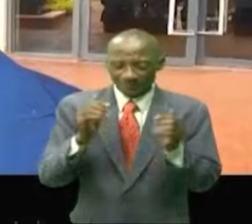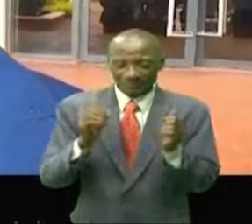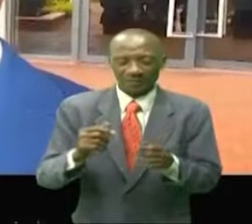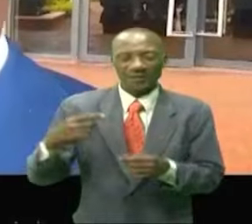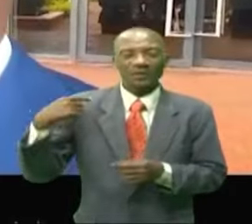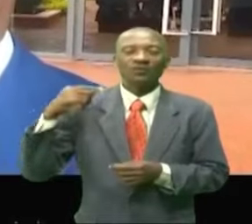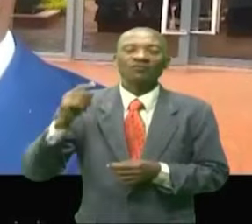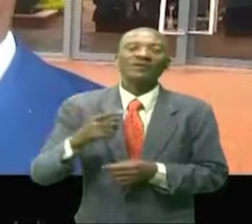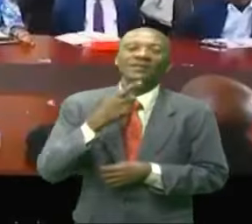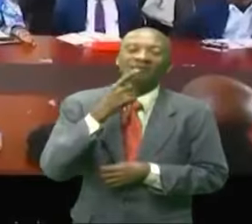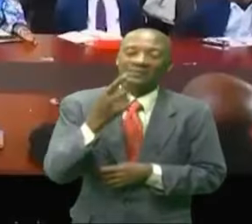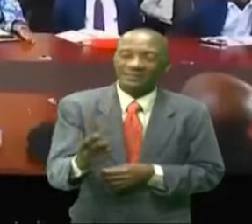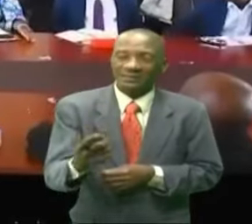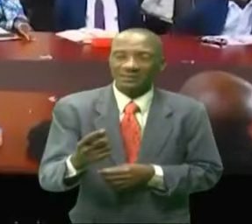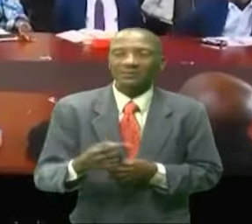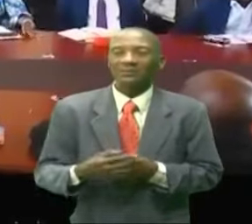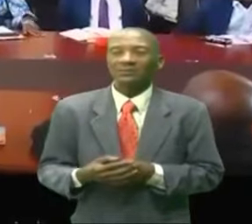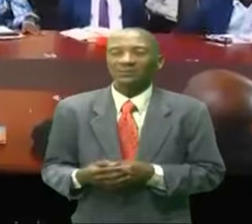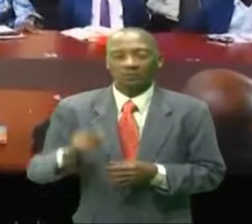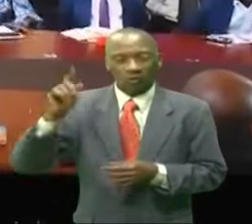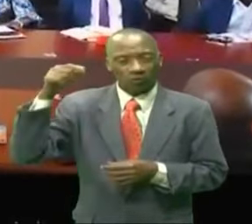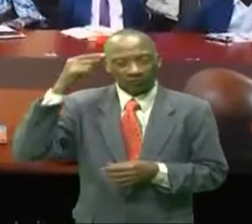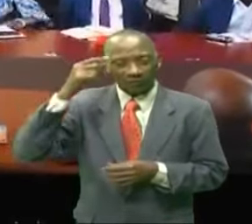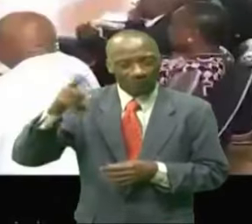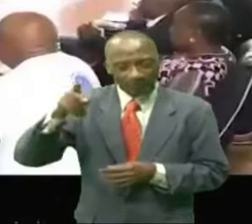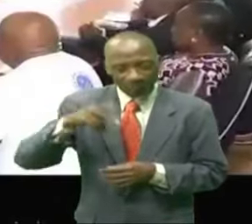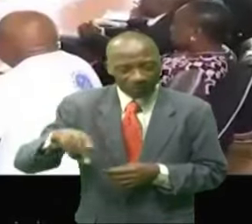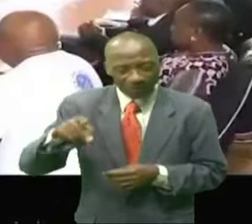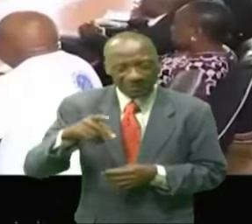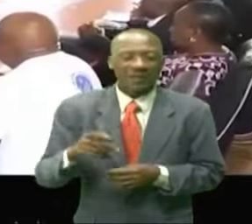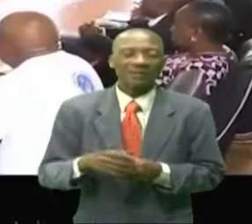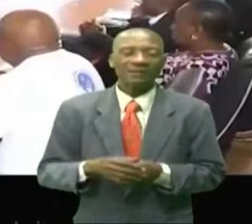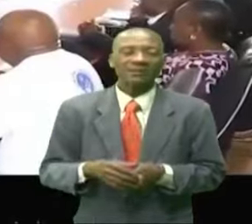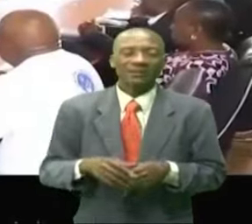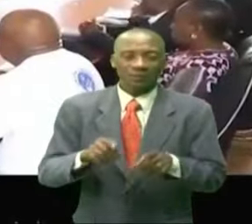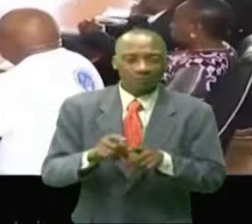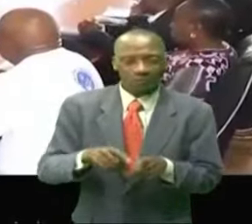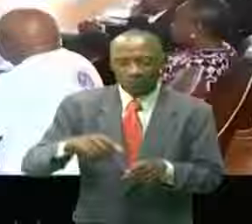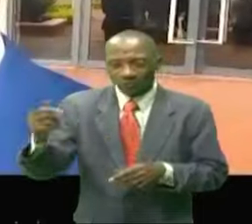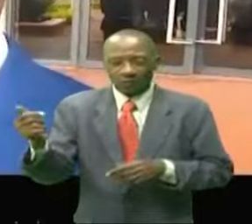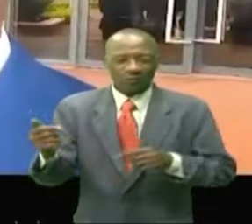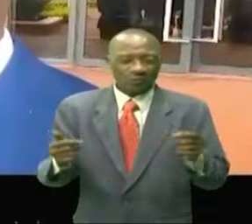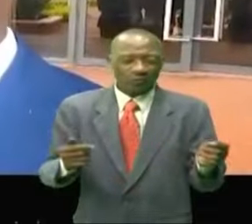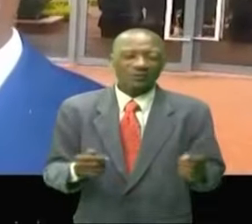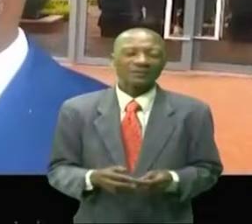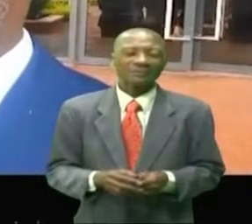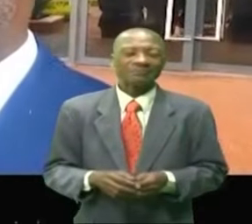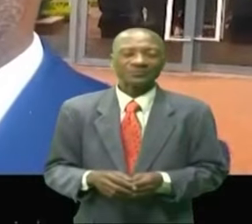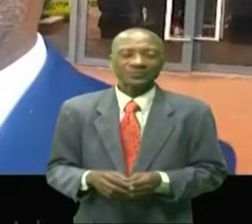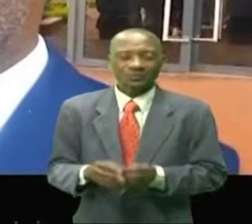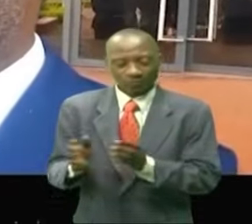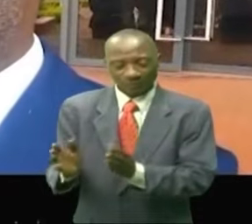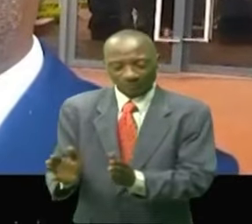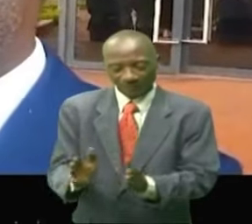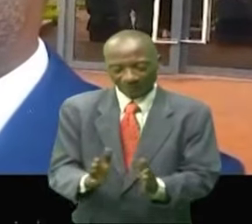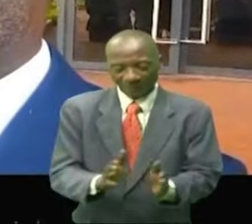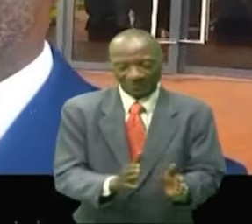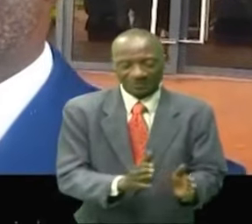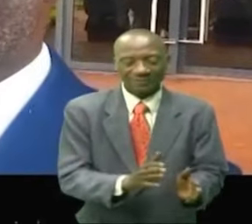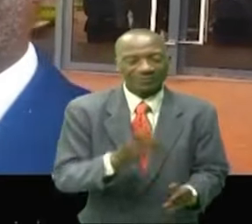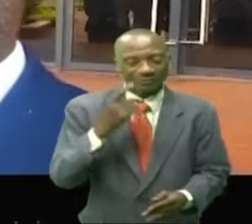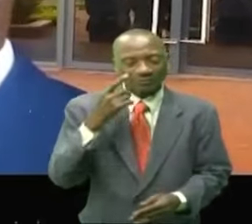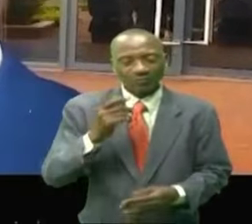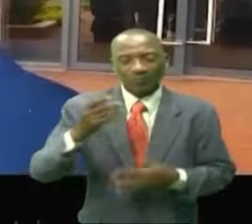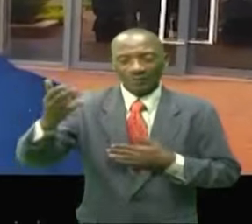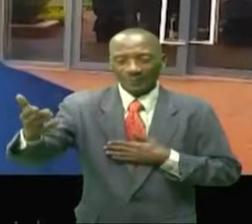d'opportunité pour le gouvernement provincial de montrer les différentes réalisations qui ont été faites, notamment dans le domaine de la justice, où